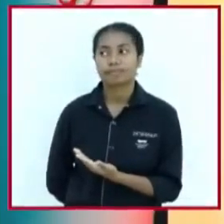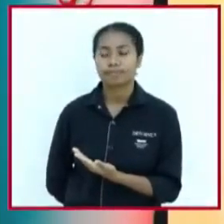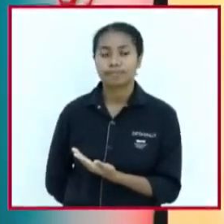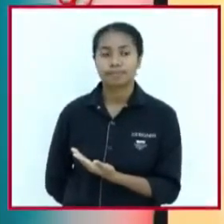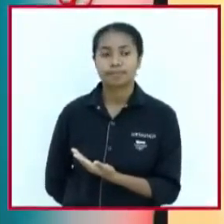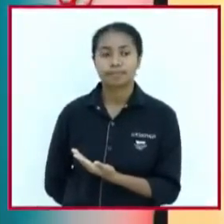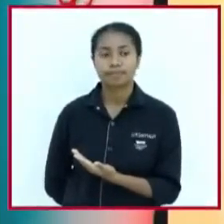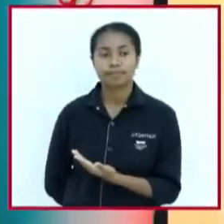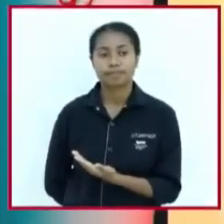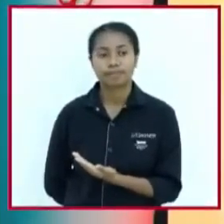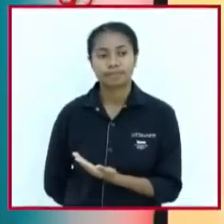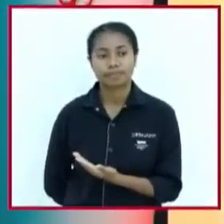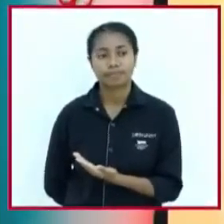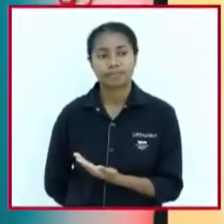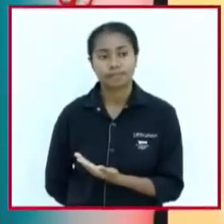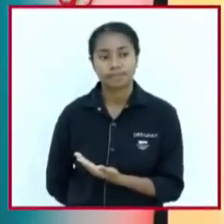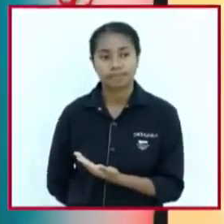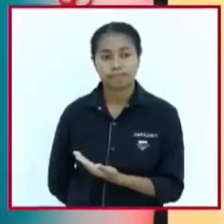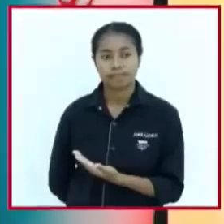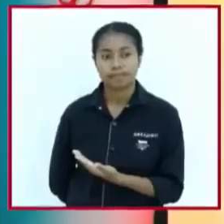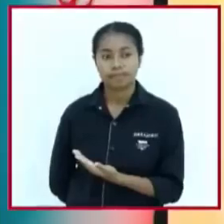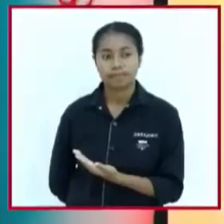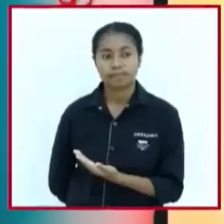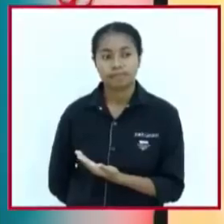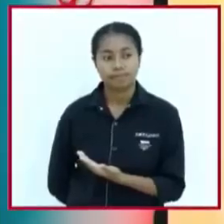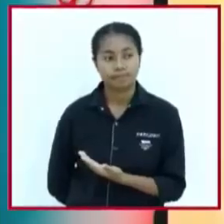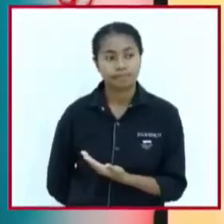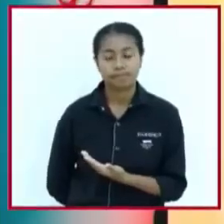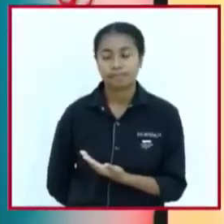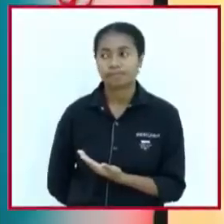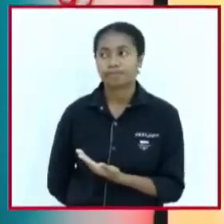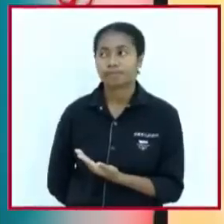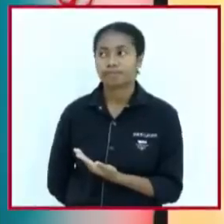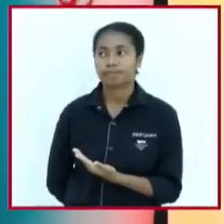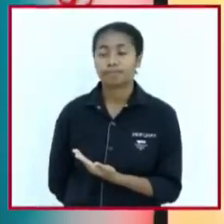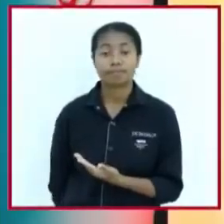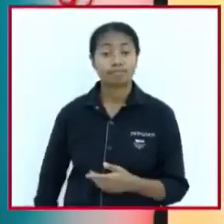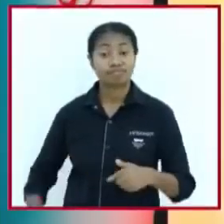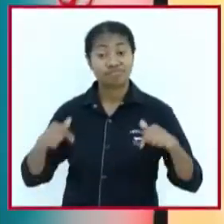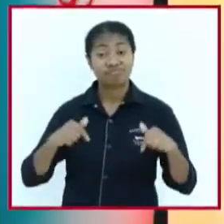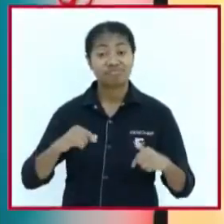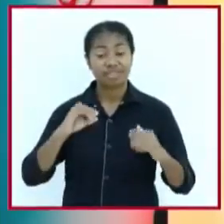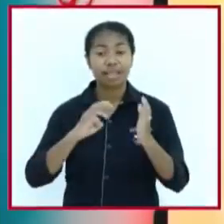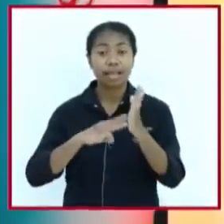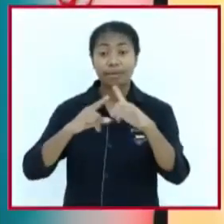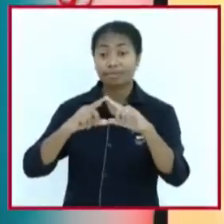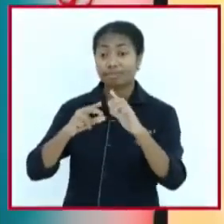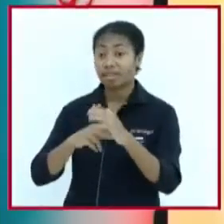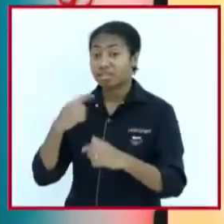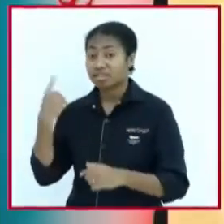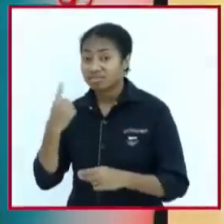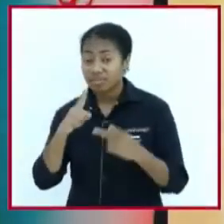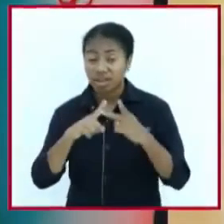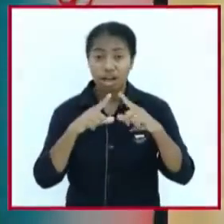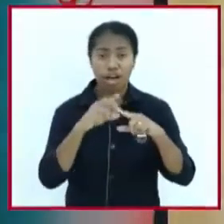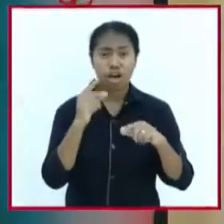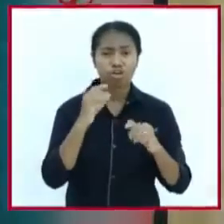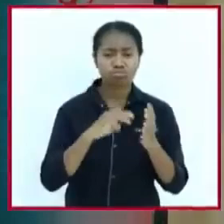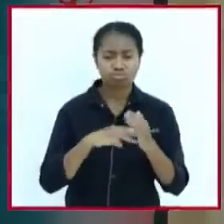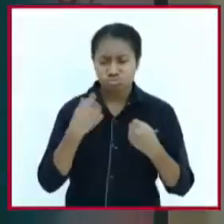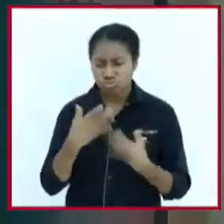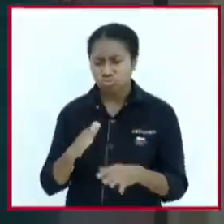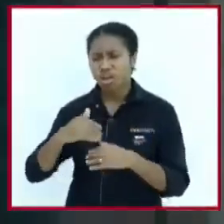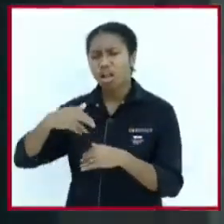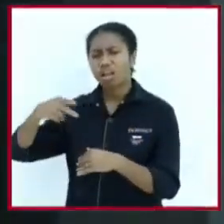sebabnya hidup senantiasa menjadi pengantara bagi mereka Imamat Harun segera lewat karena